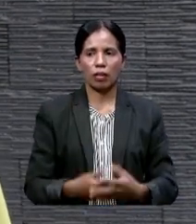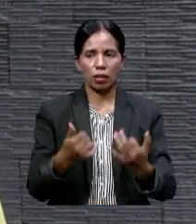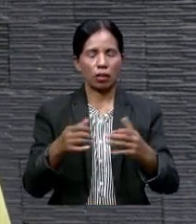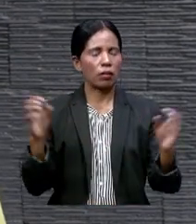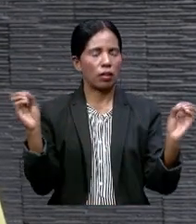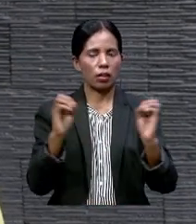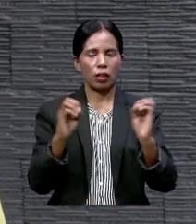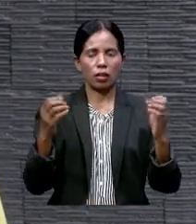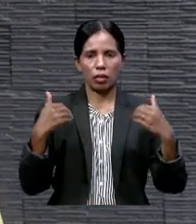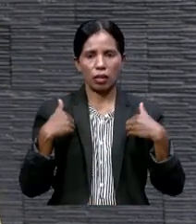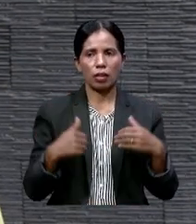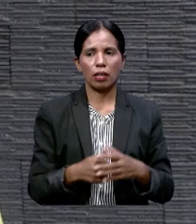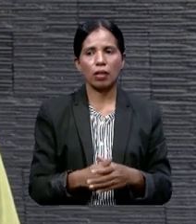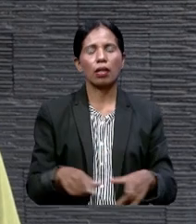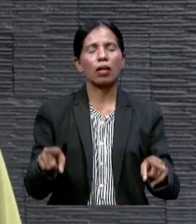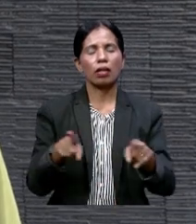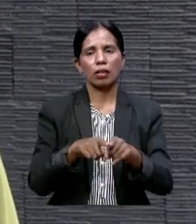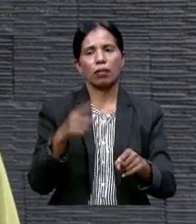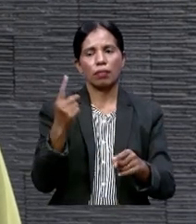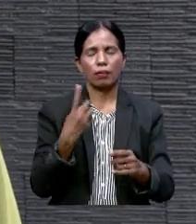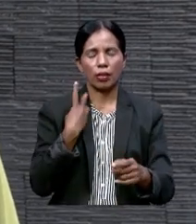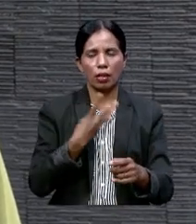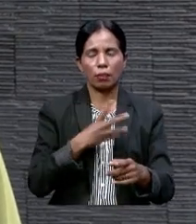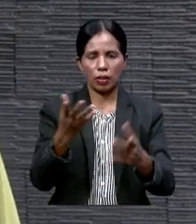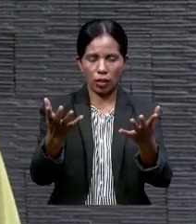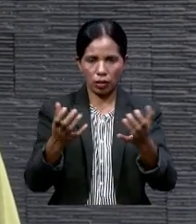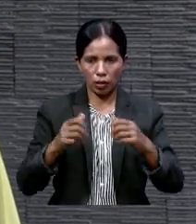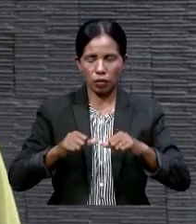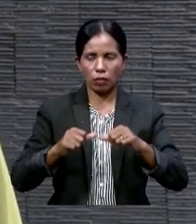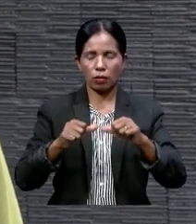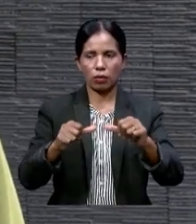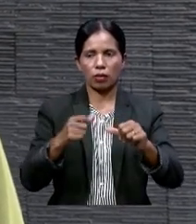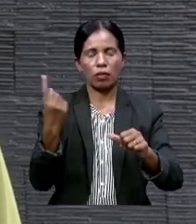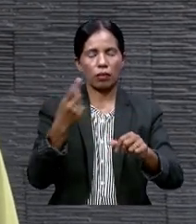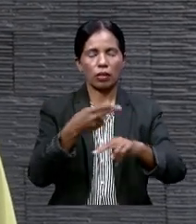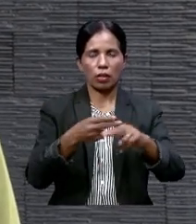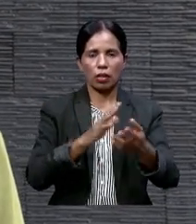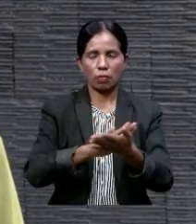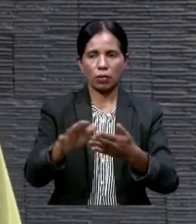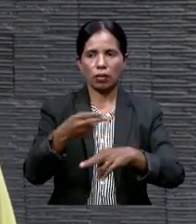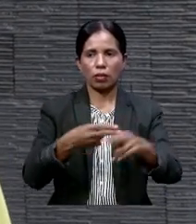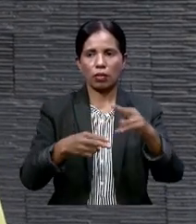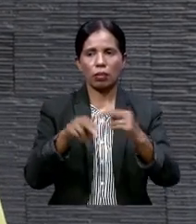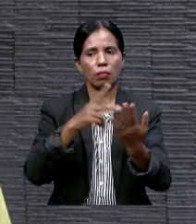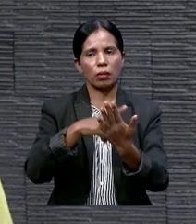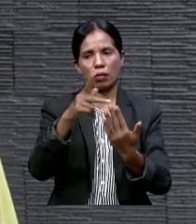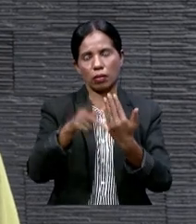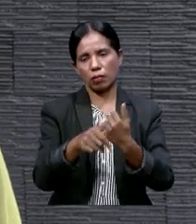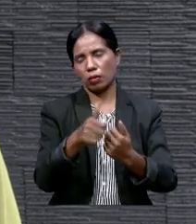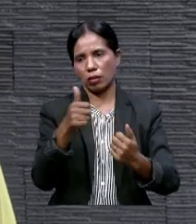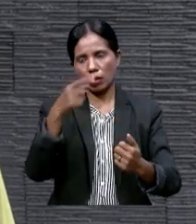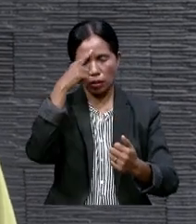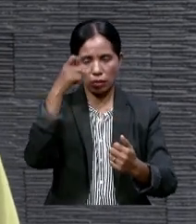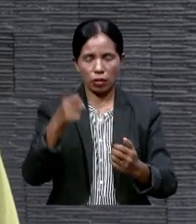ha antau hanya sendek amin ya karaknya ati bu mau do obra dia kliu duke programa sel sel oke tamba